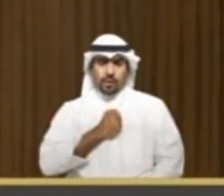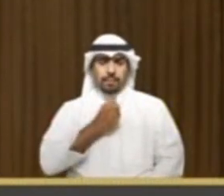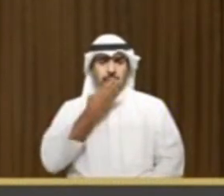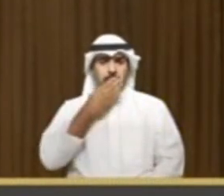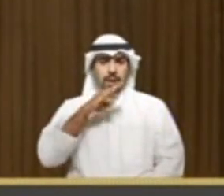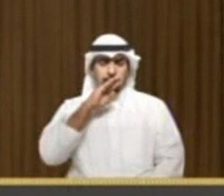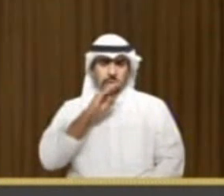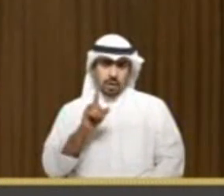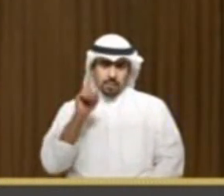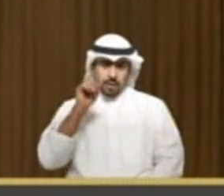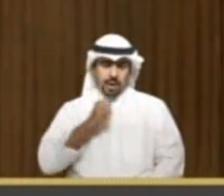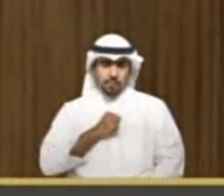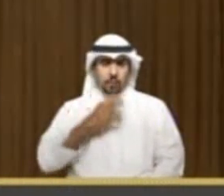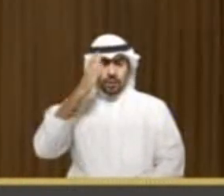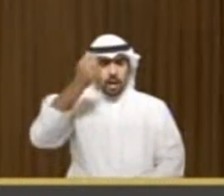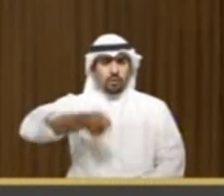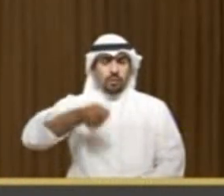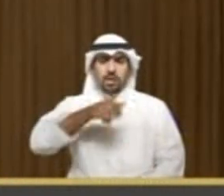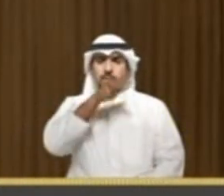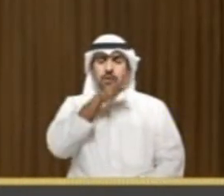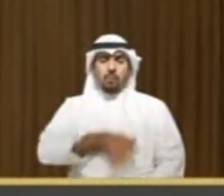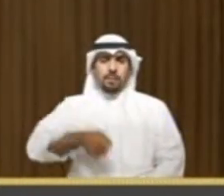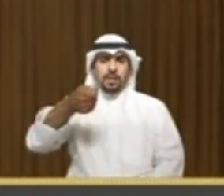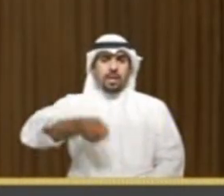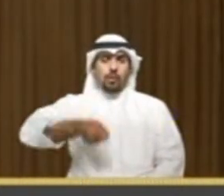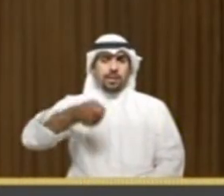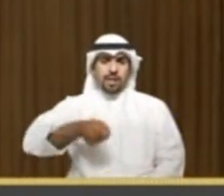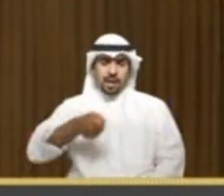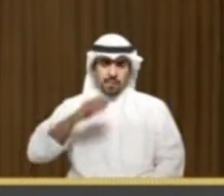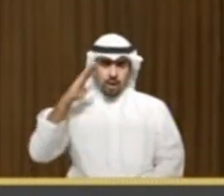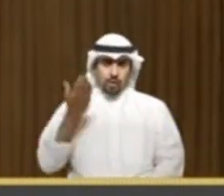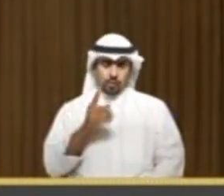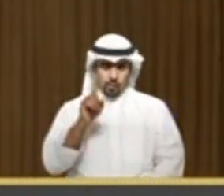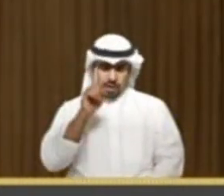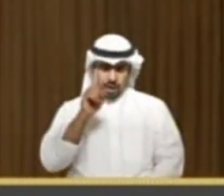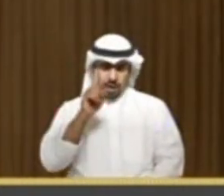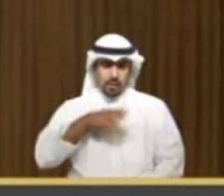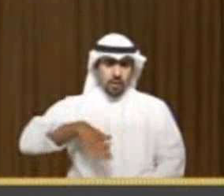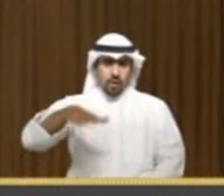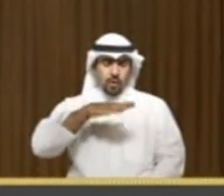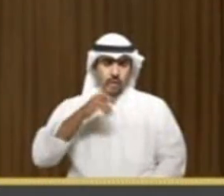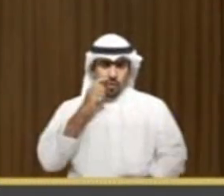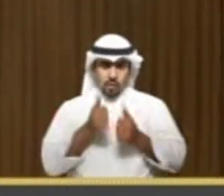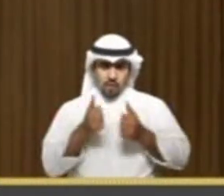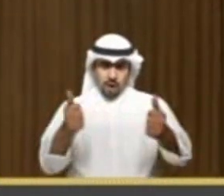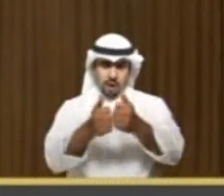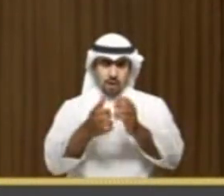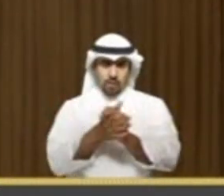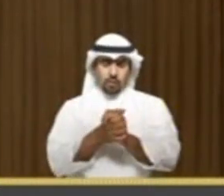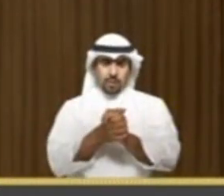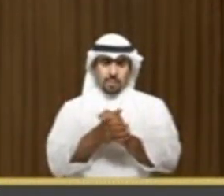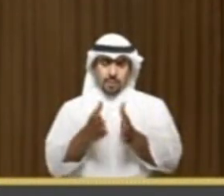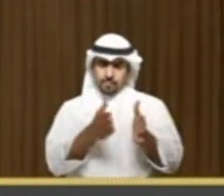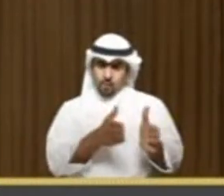العالمين، والصلاة والسلام على أشرف المرسلين سيدنا محمد وعلى آله وصحبه